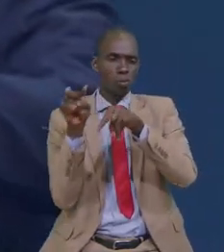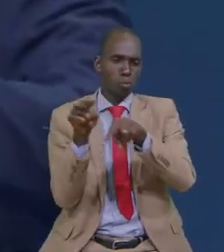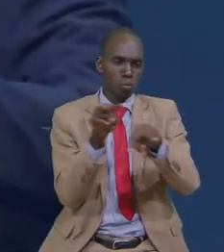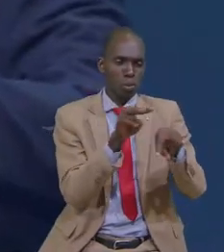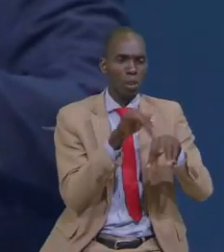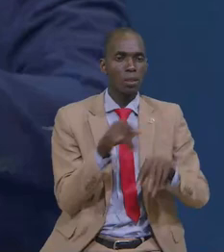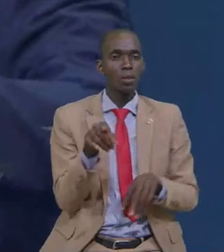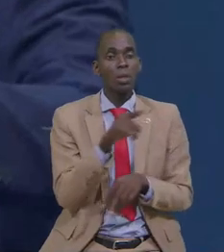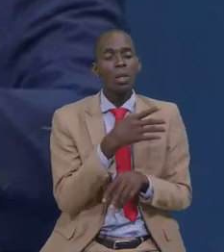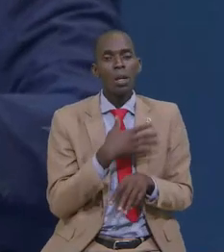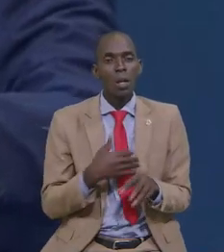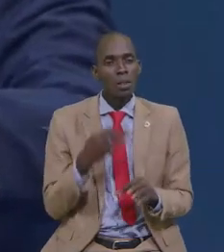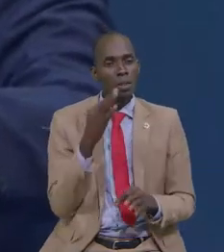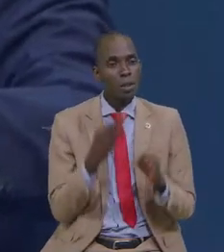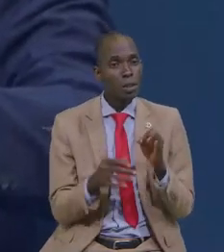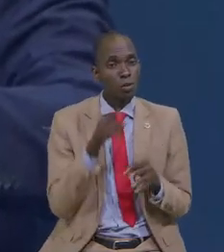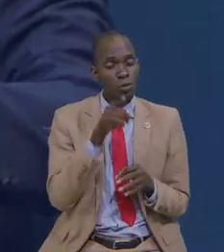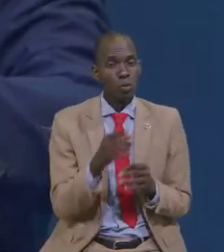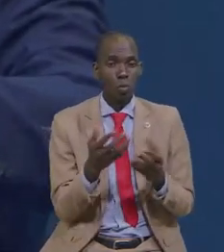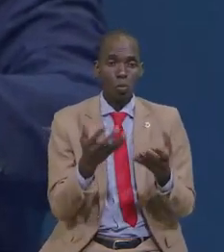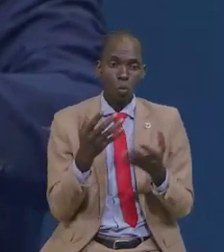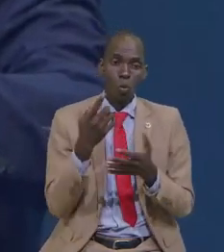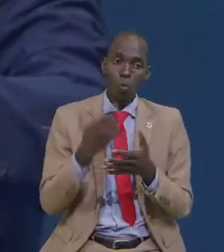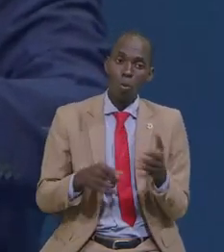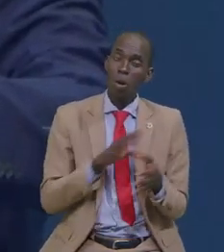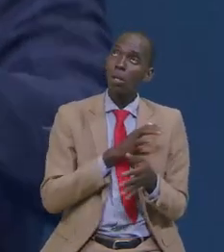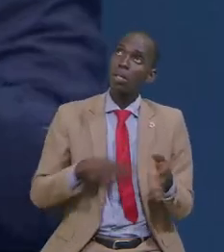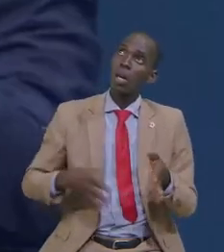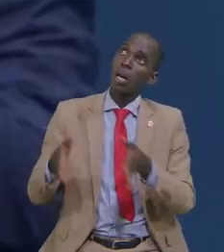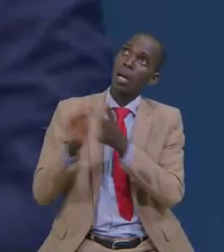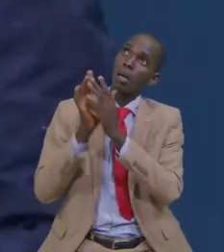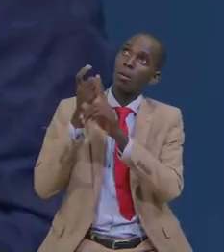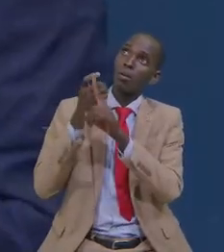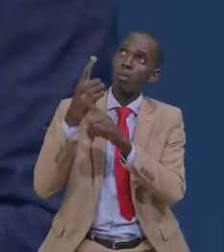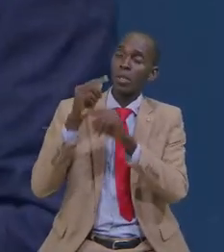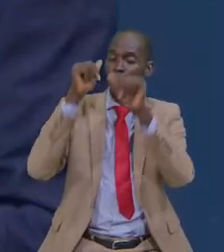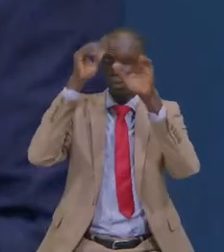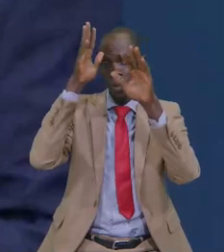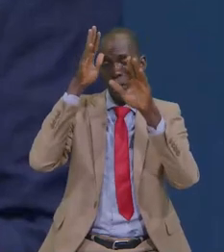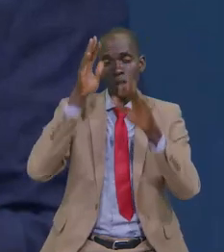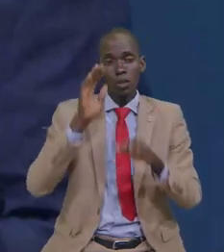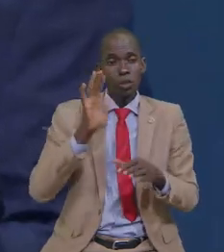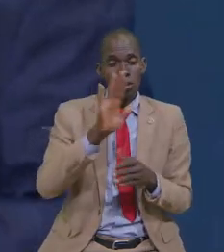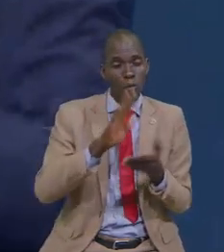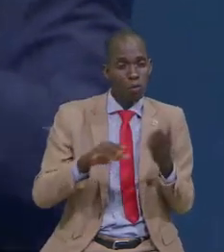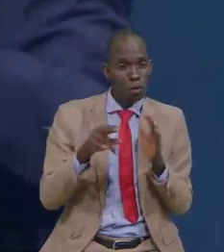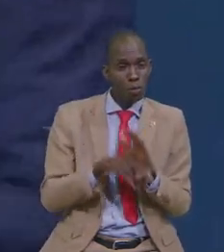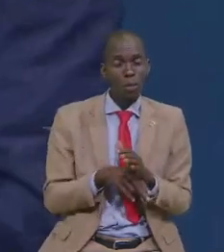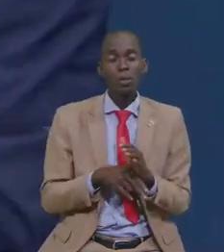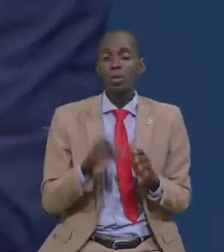te regarde aussi. Si tu veux ce qu'il demande au Père, ton